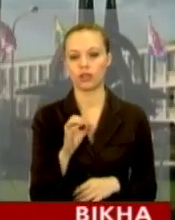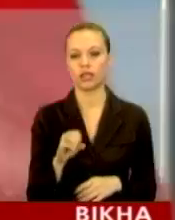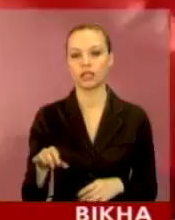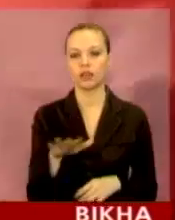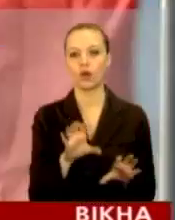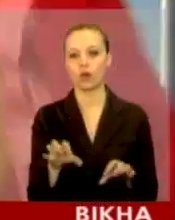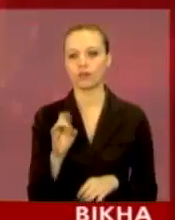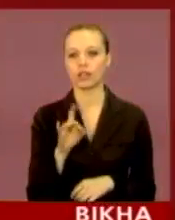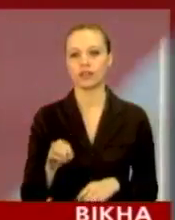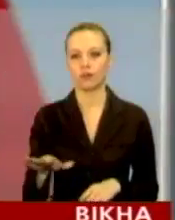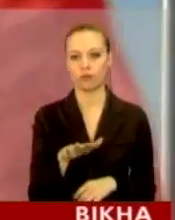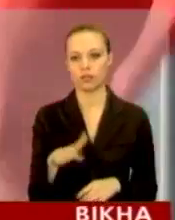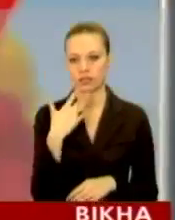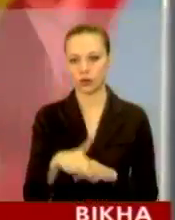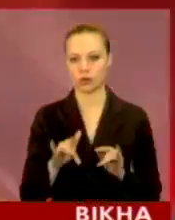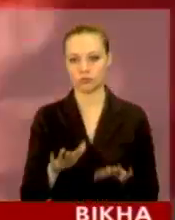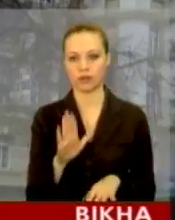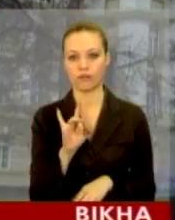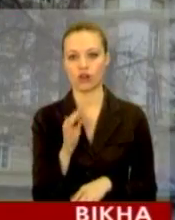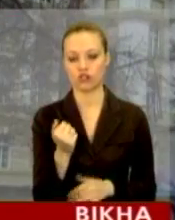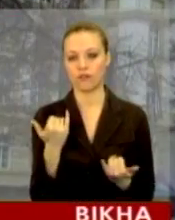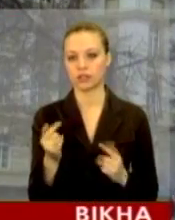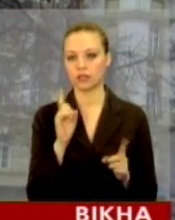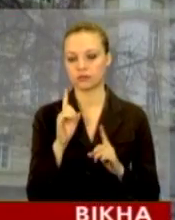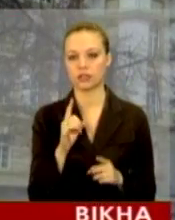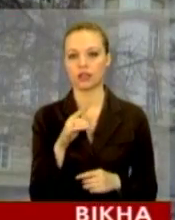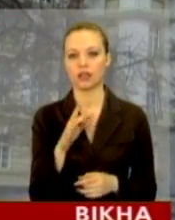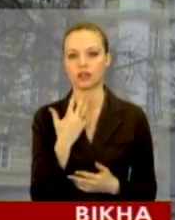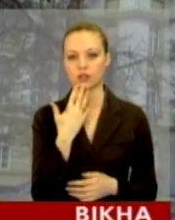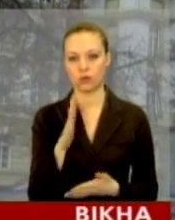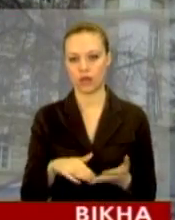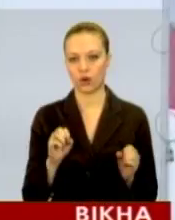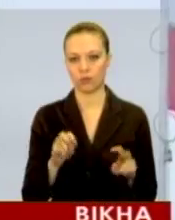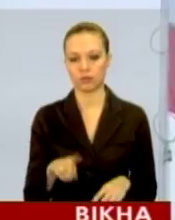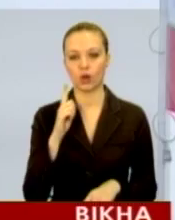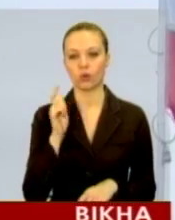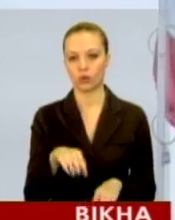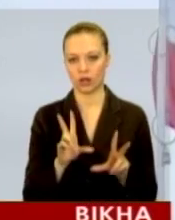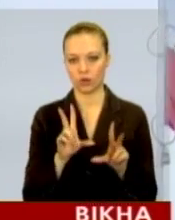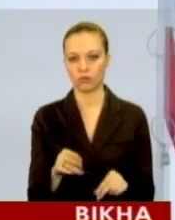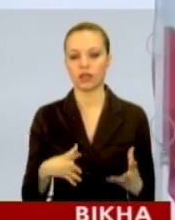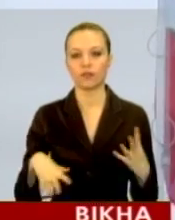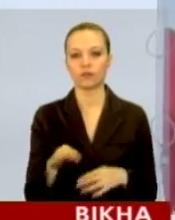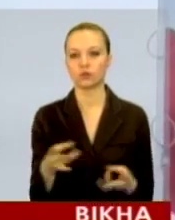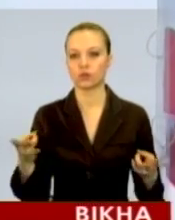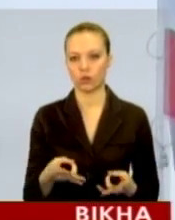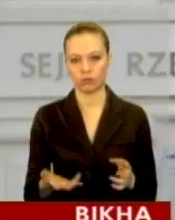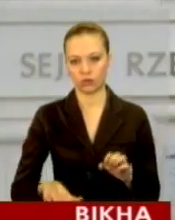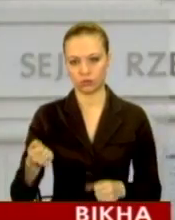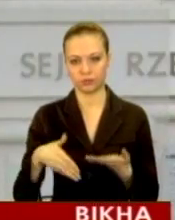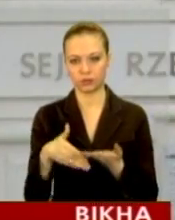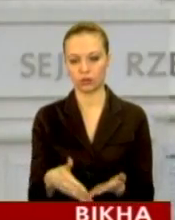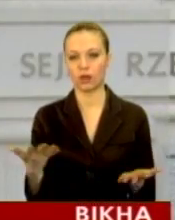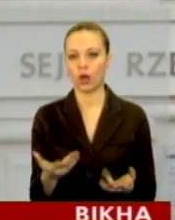європейських міністерств закордонних справ. У Варшаві нині засідає Рада національної безпеки. Україні обіцяють усю необхідну підтримку,